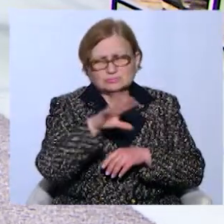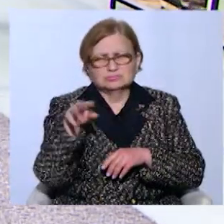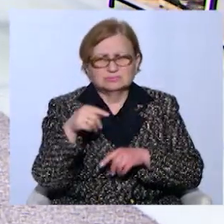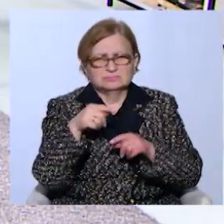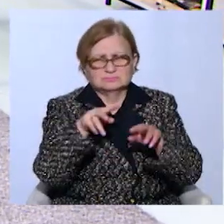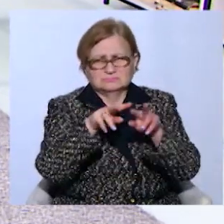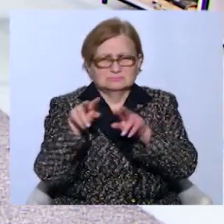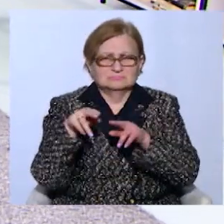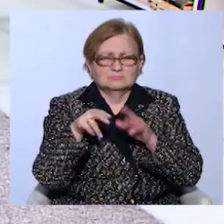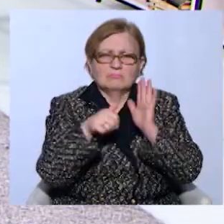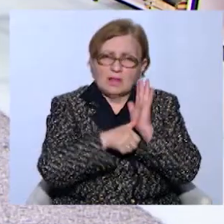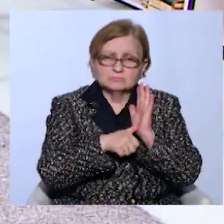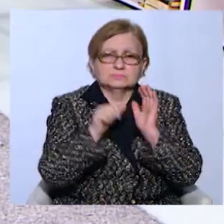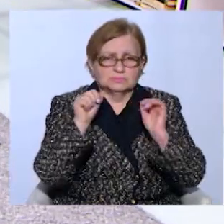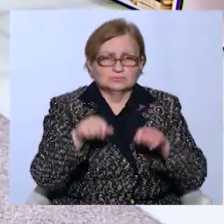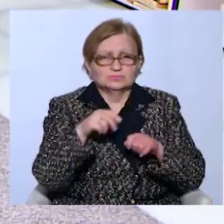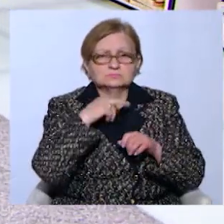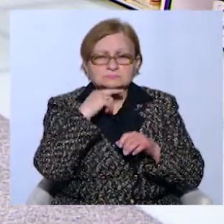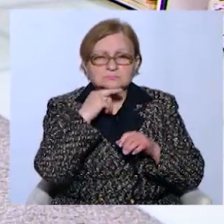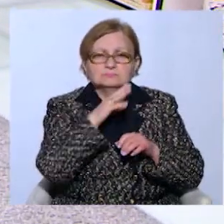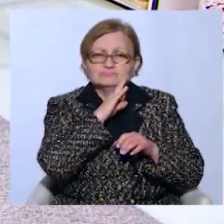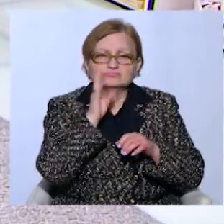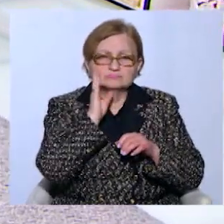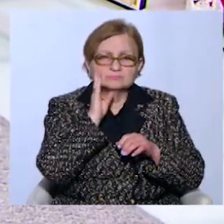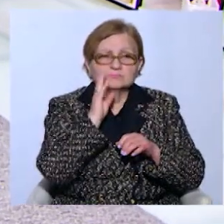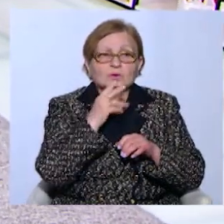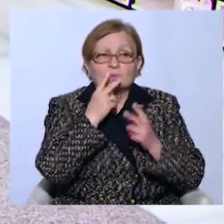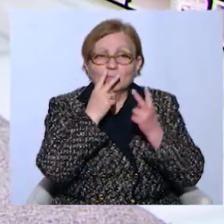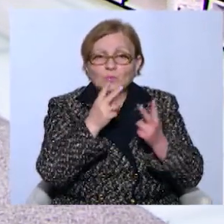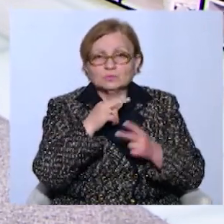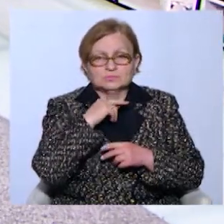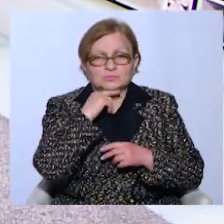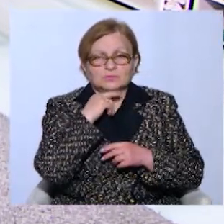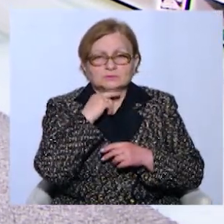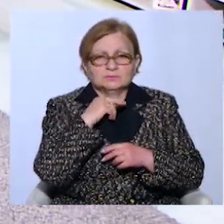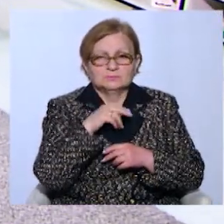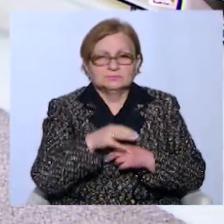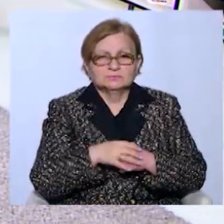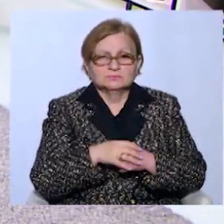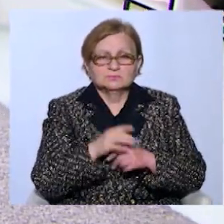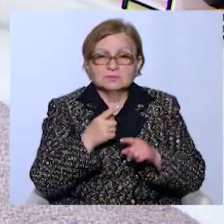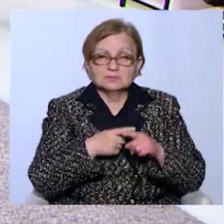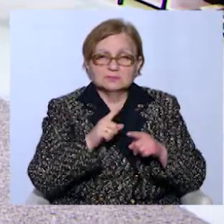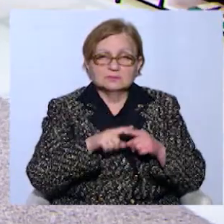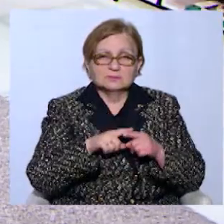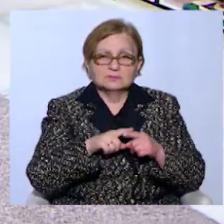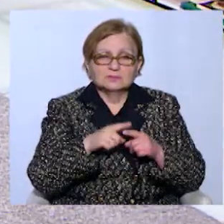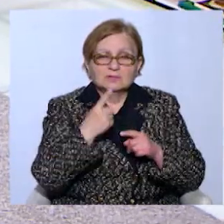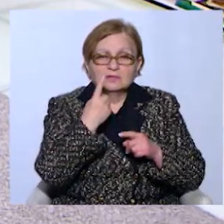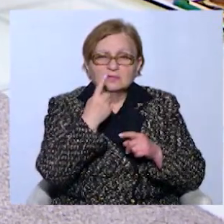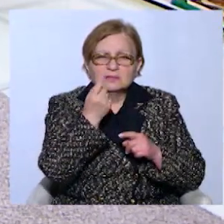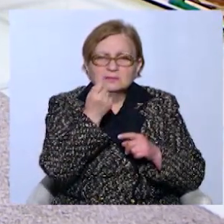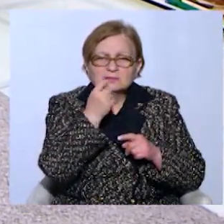კლასელებო, მეექვსე კლასელებოს და მშობლებოს ხოთ იყოთ ყურადღებით, იმიტომ რომ ერთი